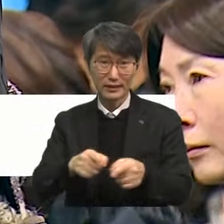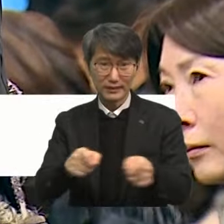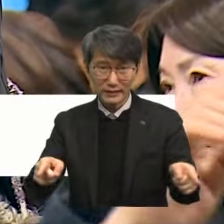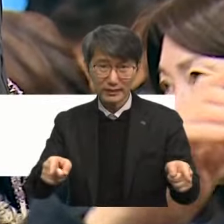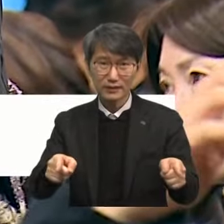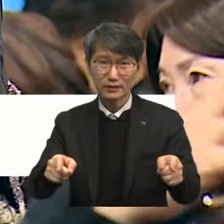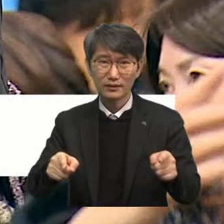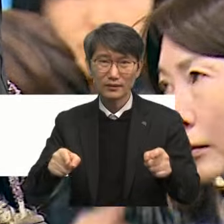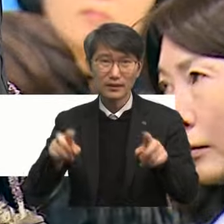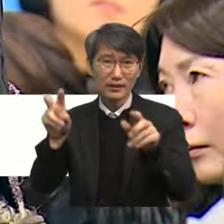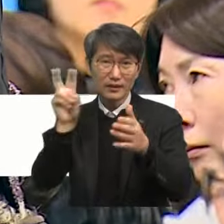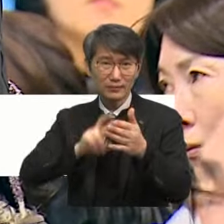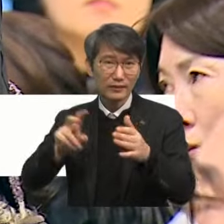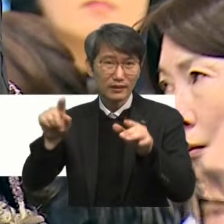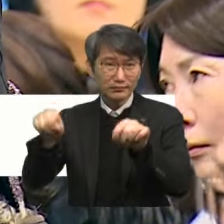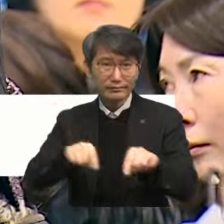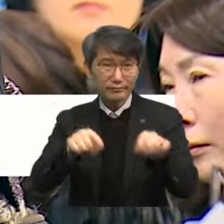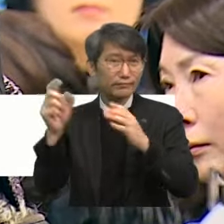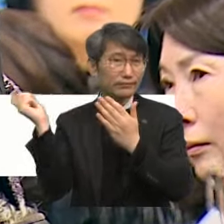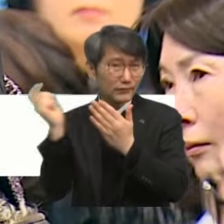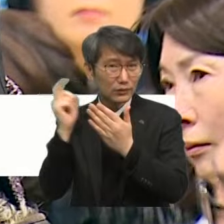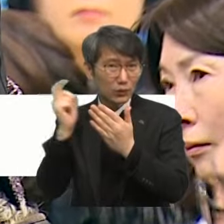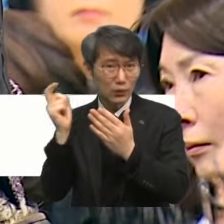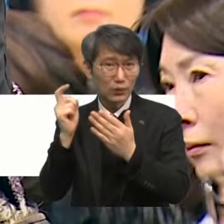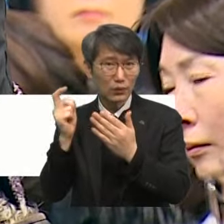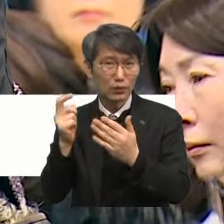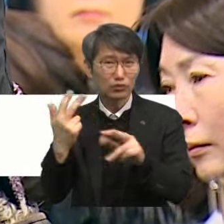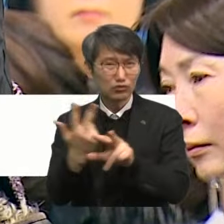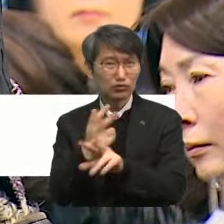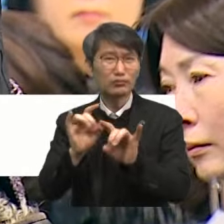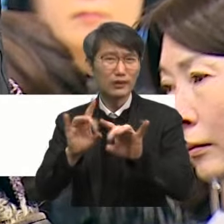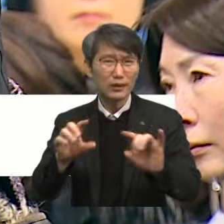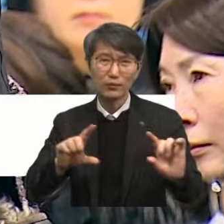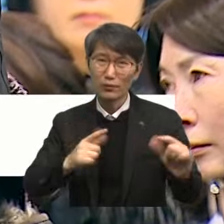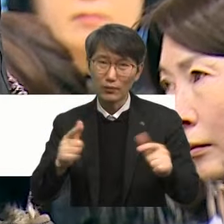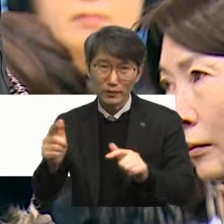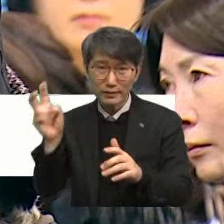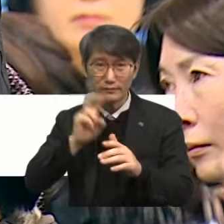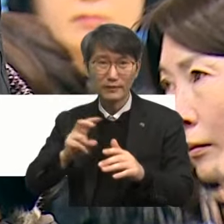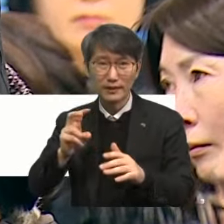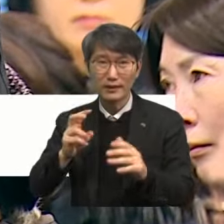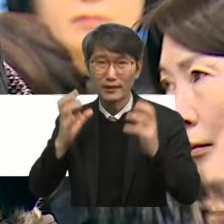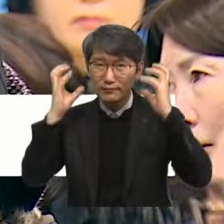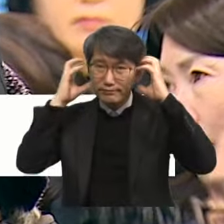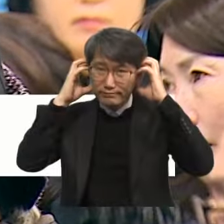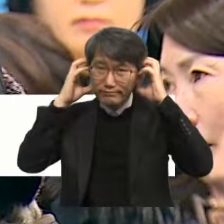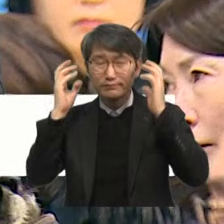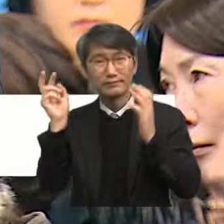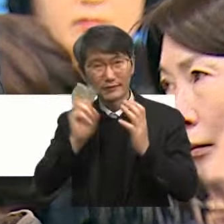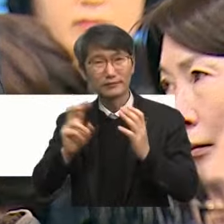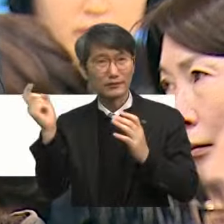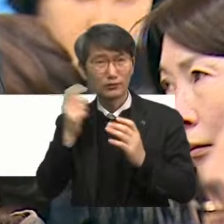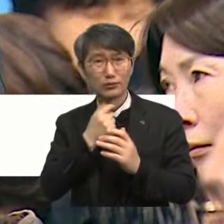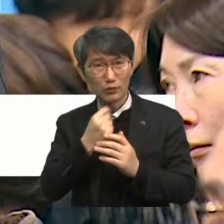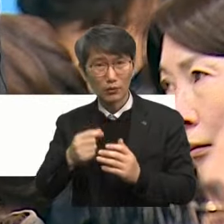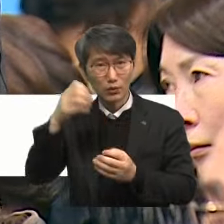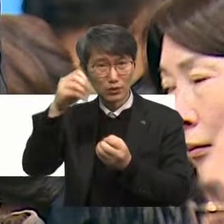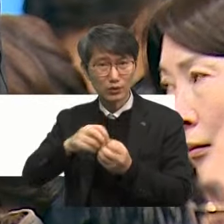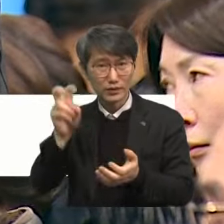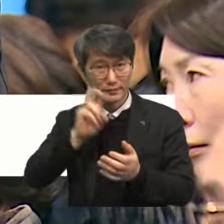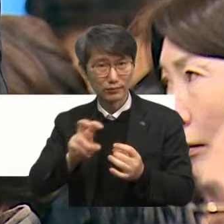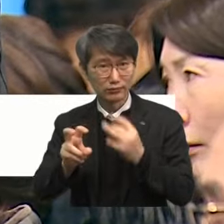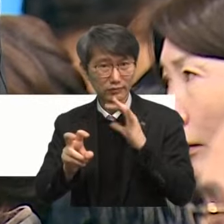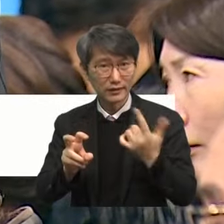1층에서는 오디오 룸이 있어서 뭐 주별로 월별로 어떤 뭐 음악 감상 같은 것이 된다. 또는 전통 음악뿐